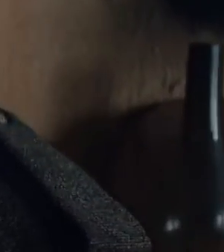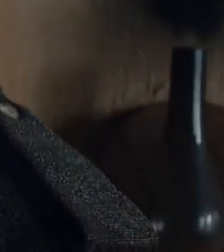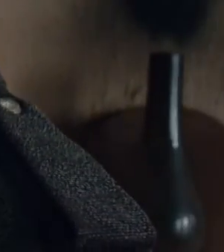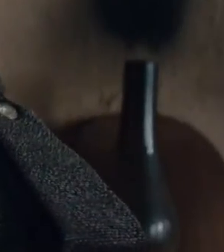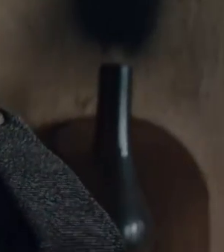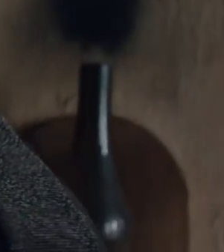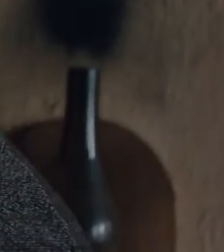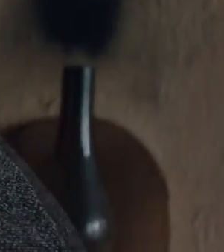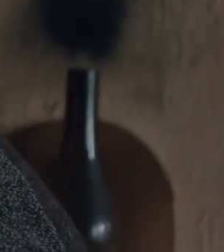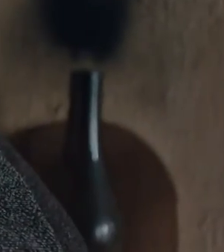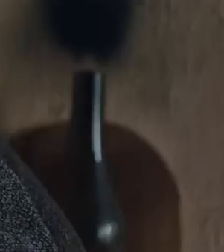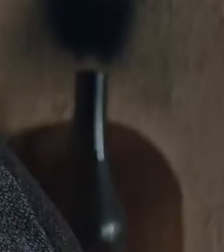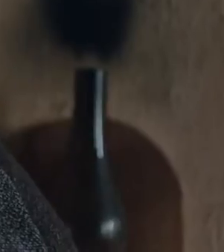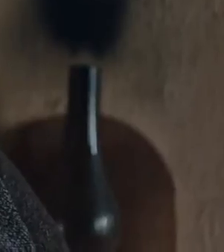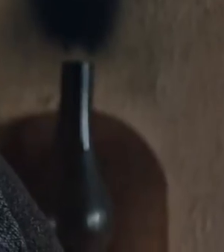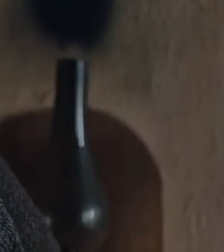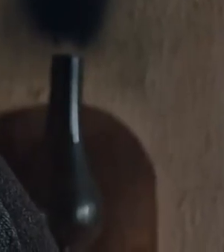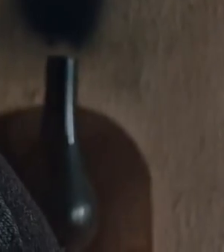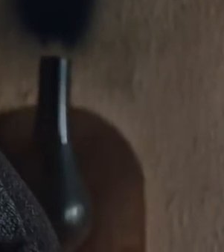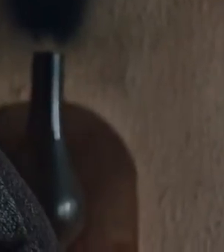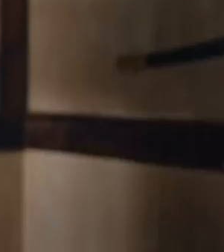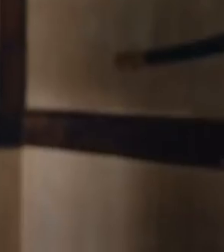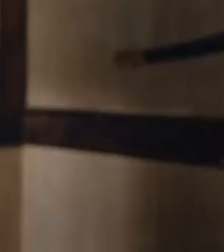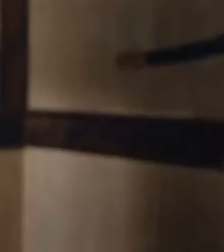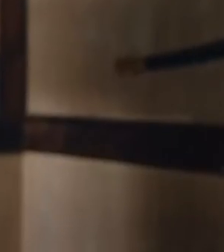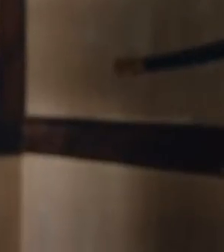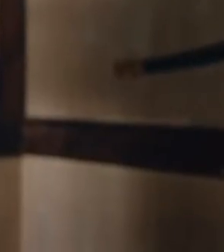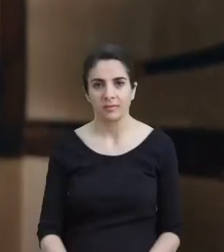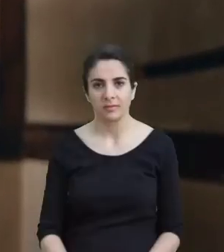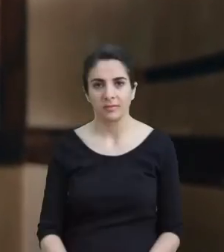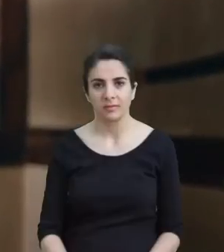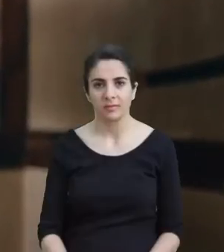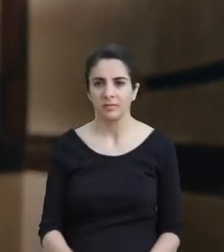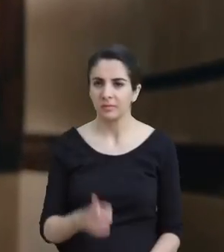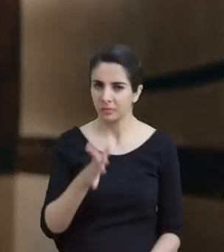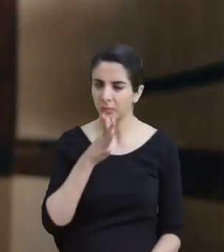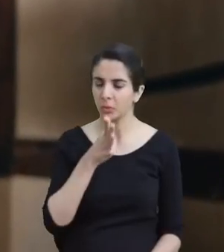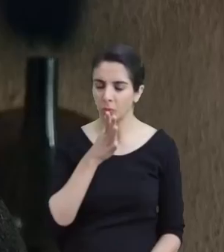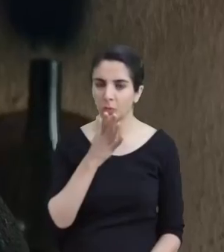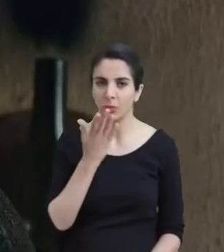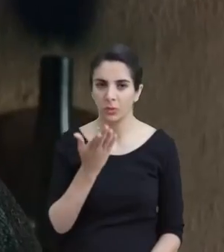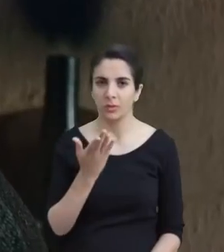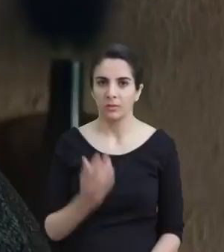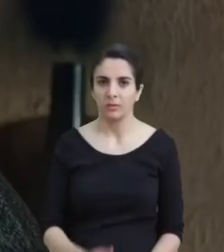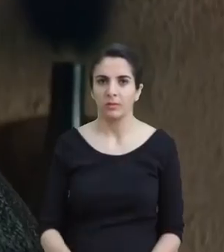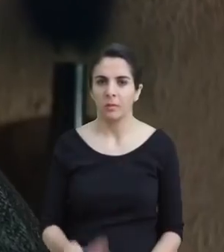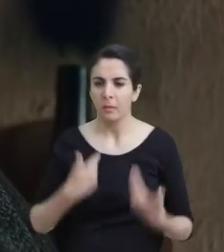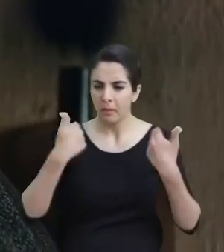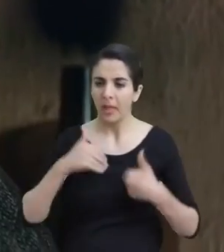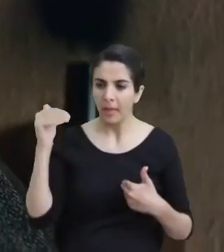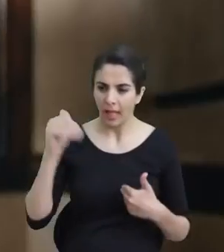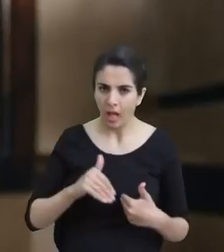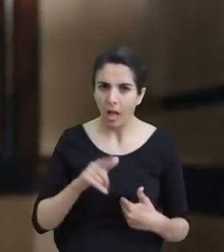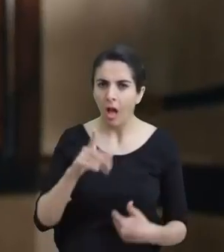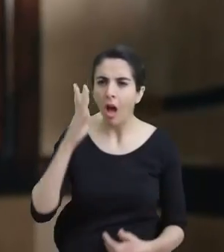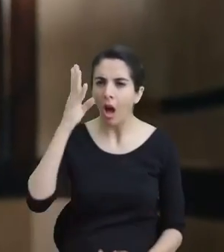karşılıklı tabanca doğrulttular. Mustafa gülümsedi. Biliyordum. Bıyıklı ter içinde. Benim